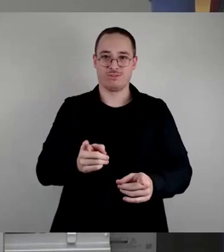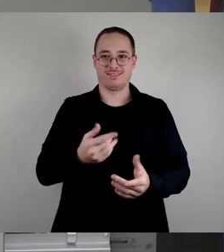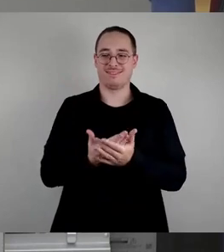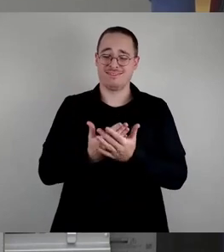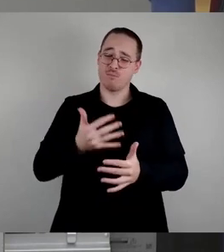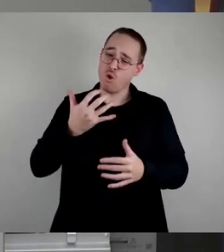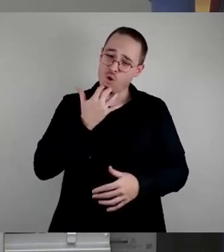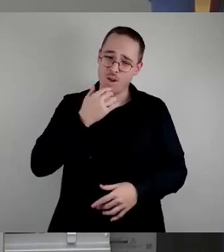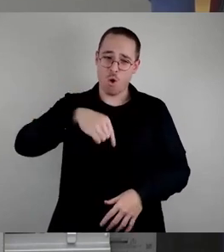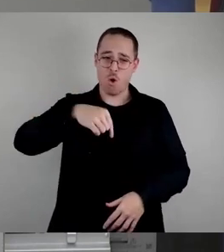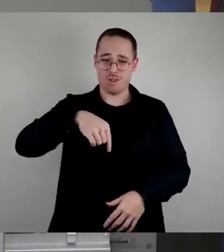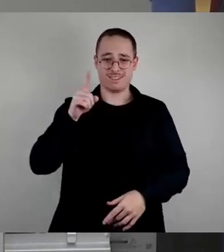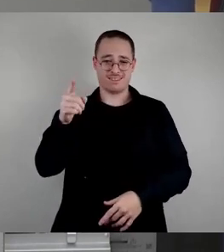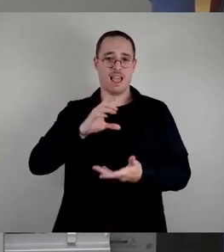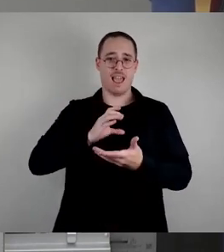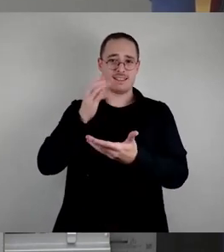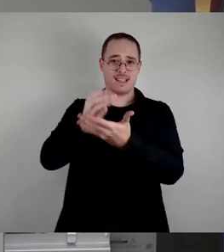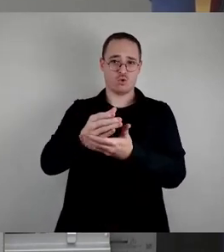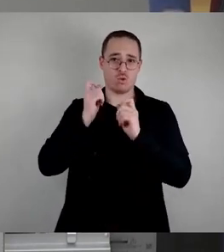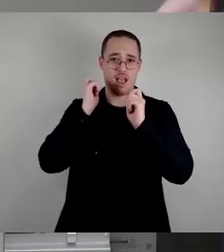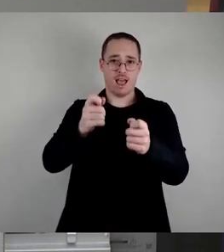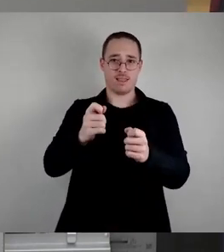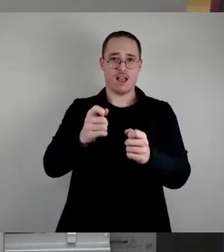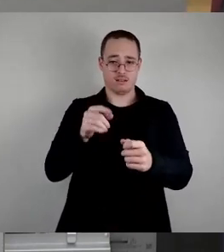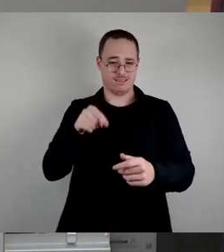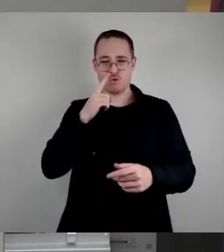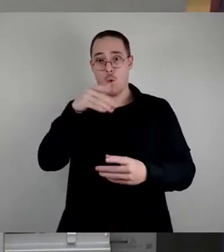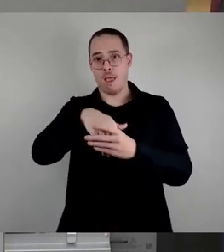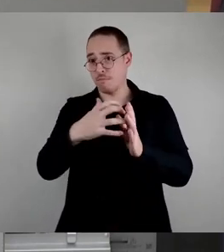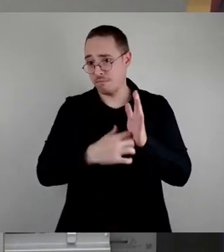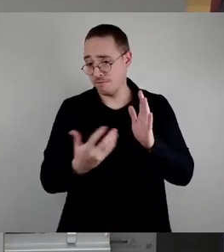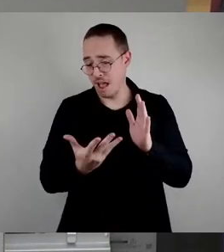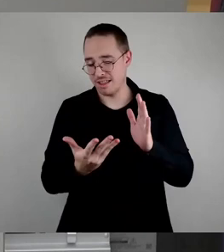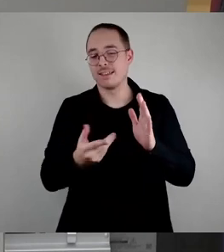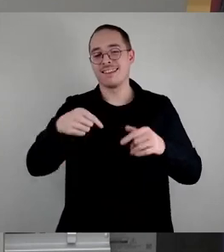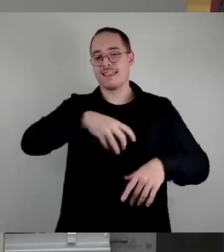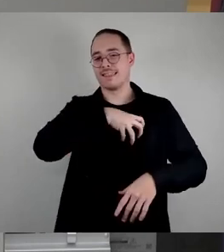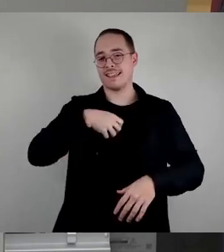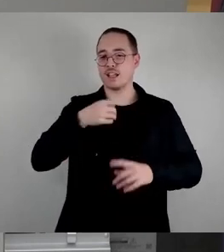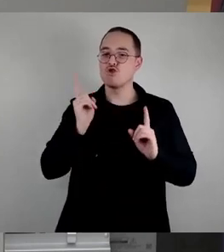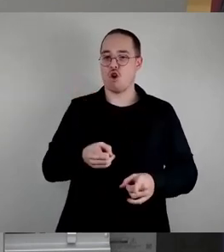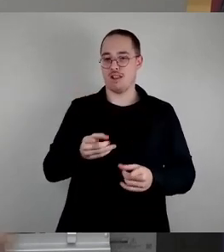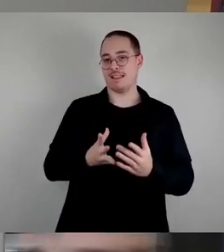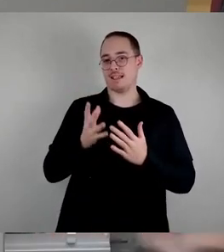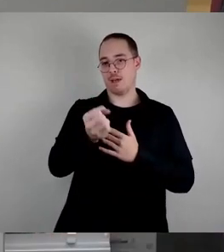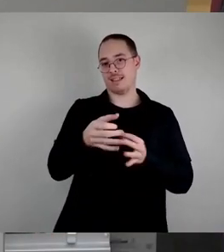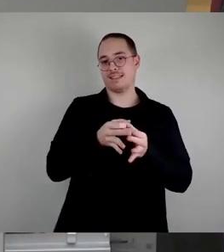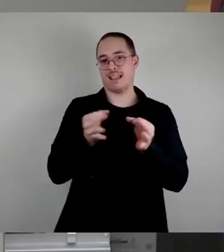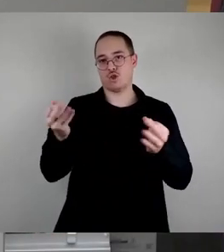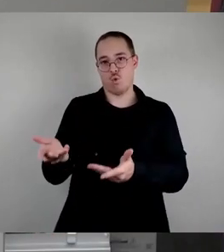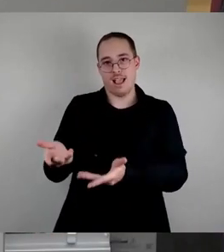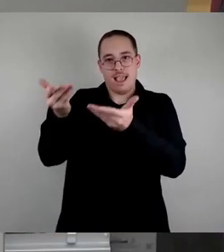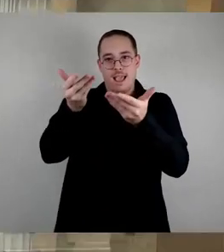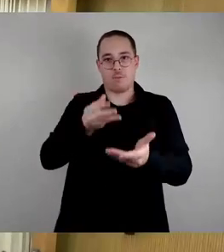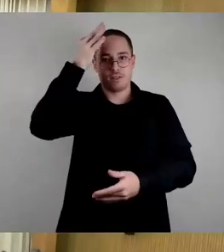unserem Ersetzungsantrag, der wie gesagt nur noch festschreibt, dass Dresden sich eine Transparenzsatzung geben soll. Danke. Frau Mühle,